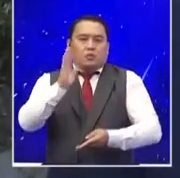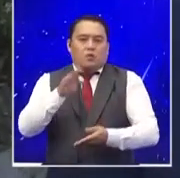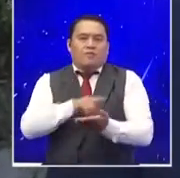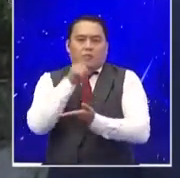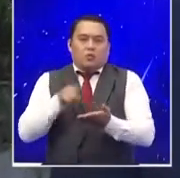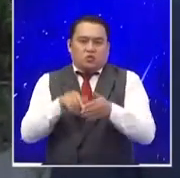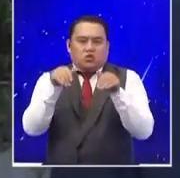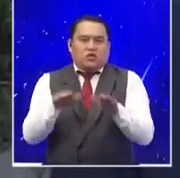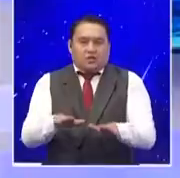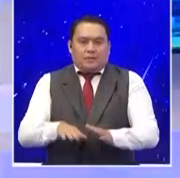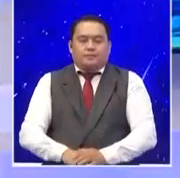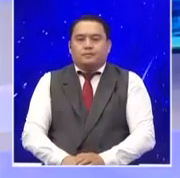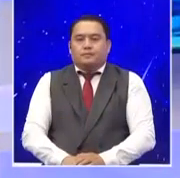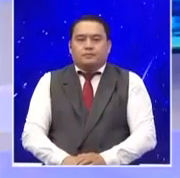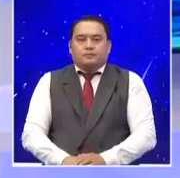еще решаться.